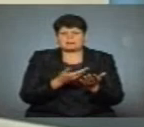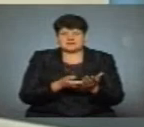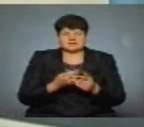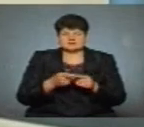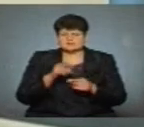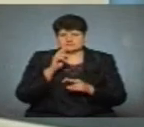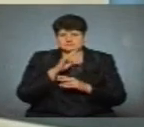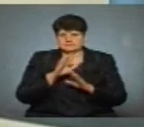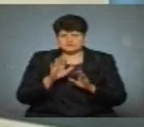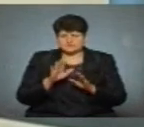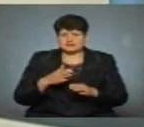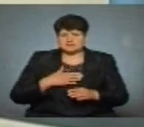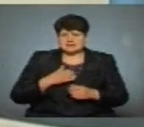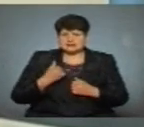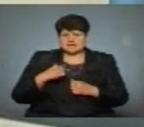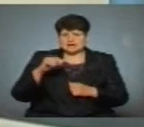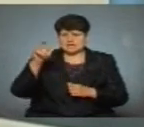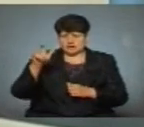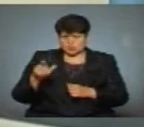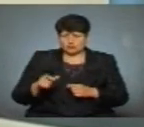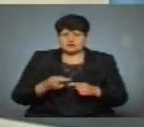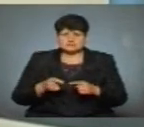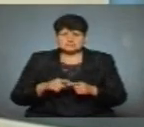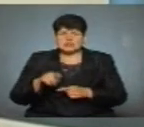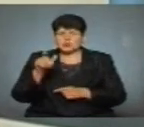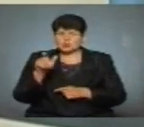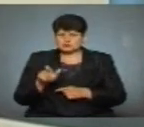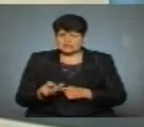невиховано і неправильно. Для мене герой – це людина,